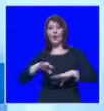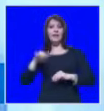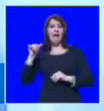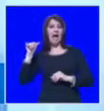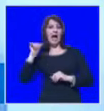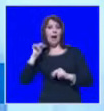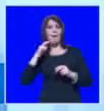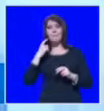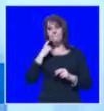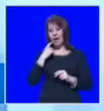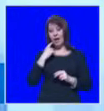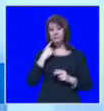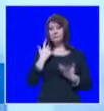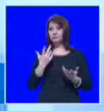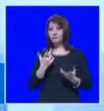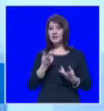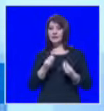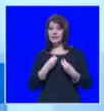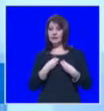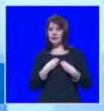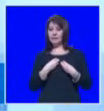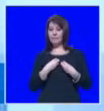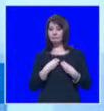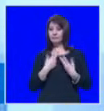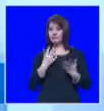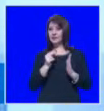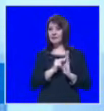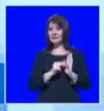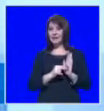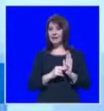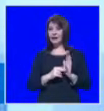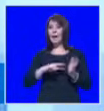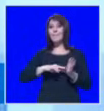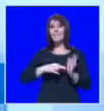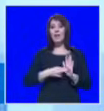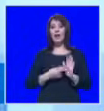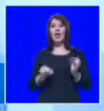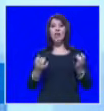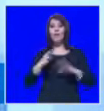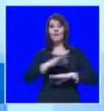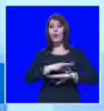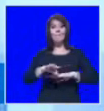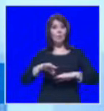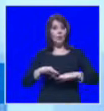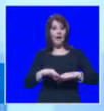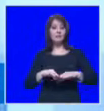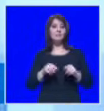за да си дадем много ясна сметка, че плановете за нов проект по този начин са